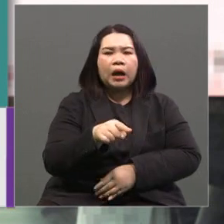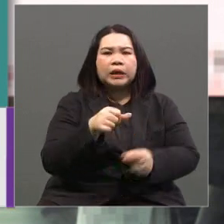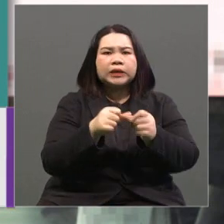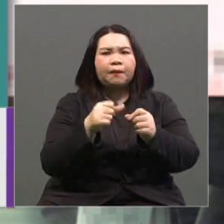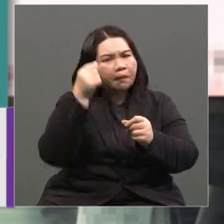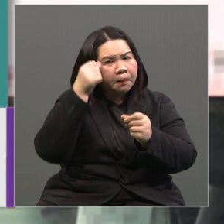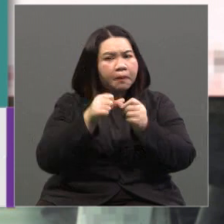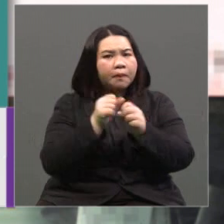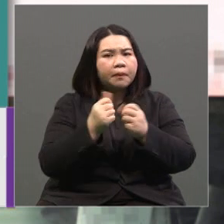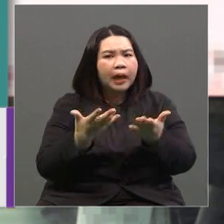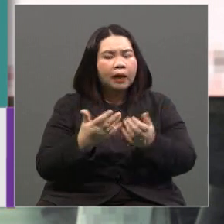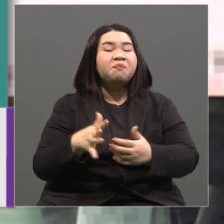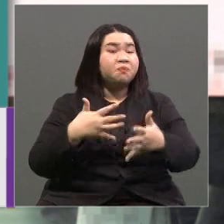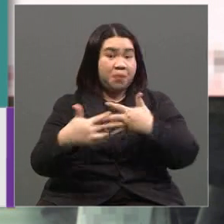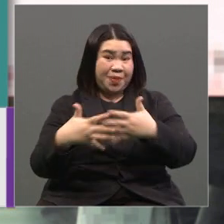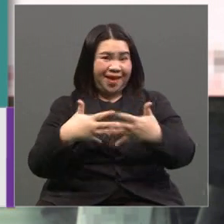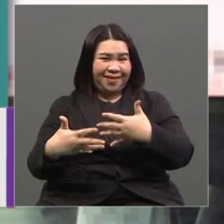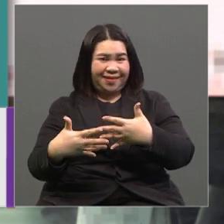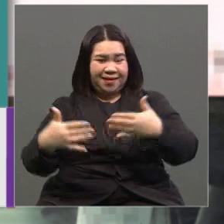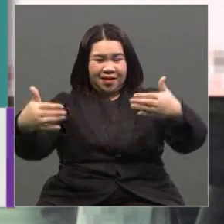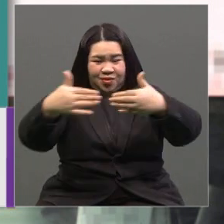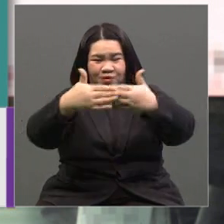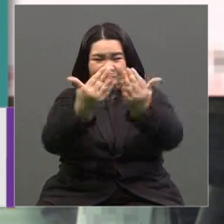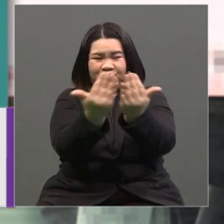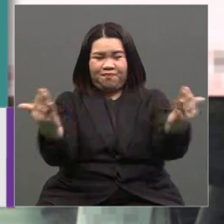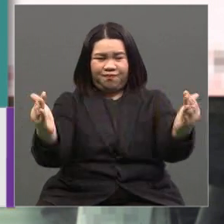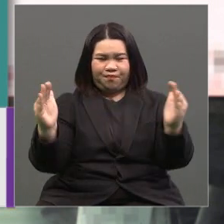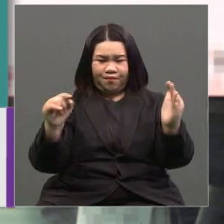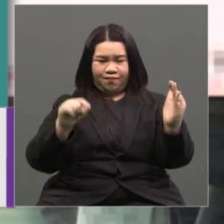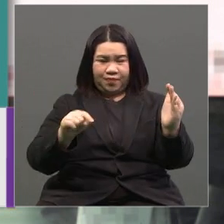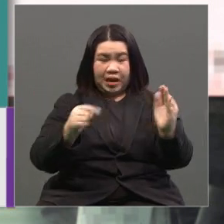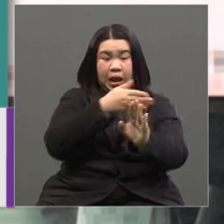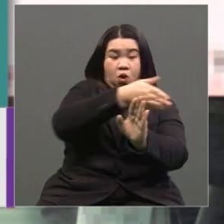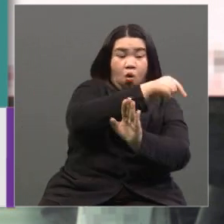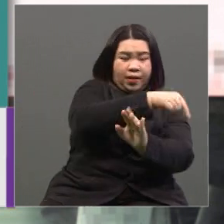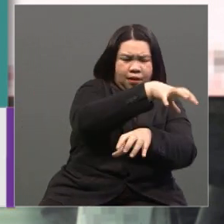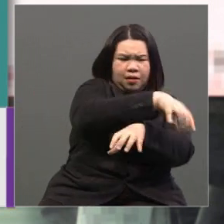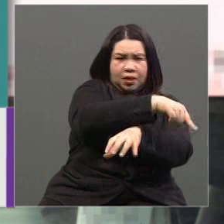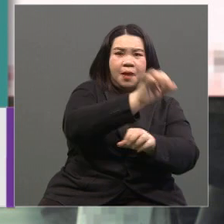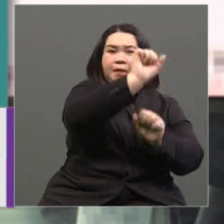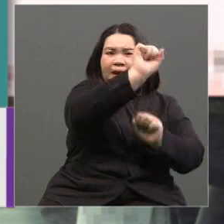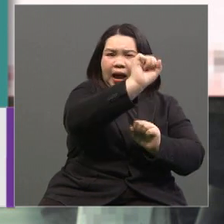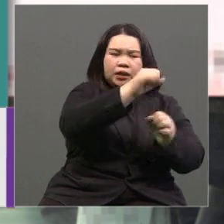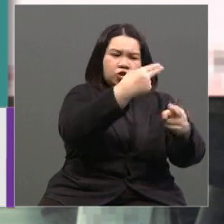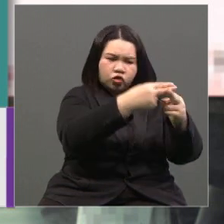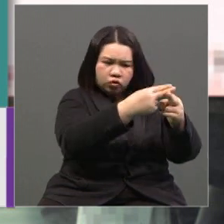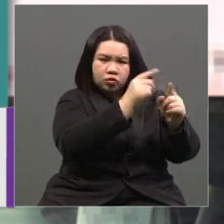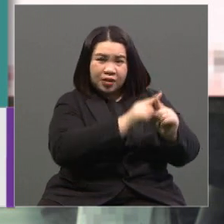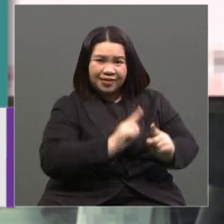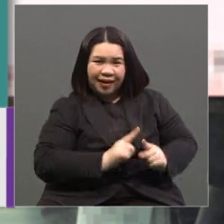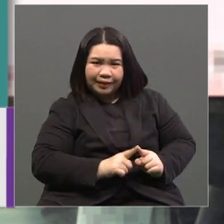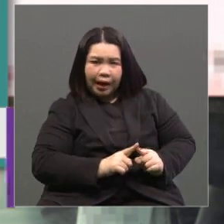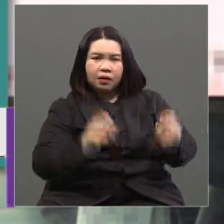ทางที่ดีนะไปที่หน้าคูหาค่ะคุณผู้ชมค่ะแล้วก็ไปดูกันก็ได้ที่บอร์ดเนี่ยเขาก็จะมีทั้งเรื่องของรายชื่อผู้สมัคร